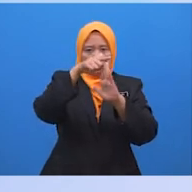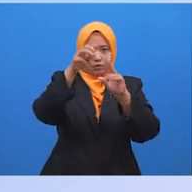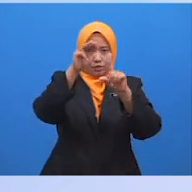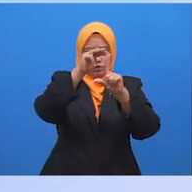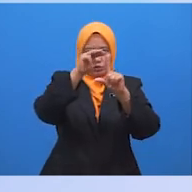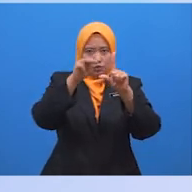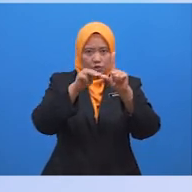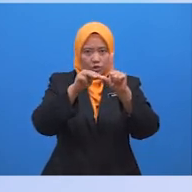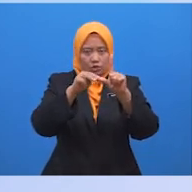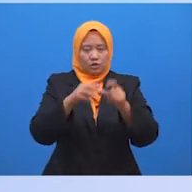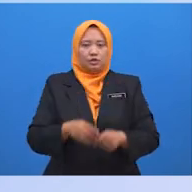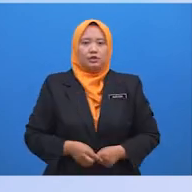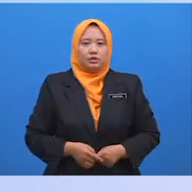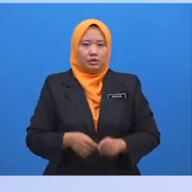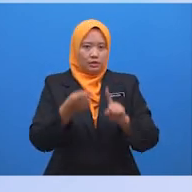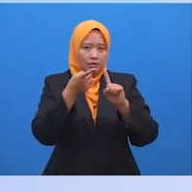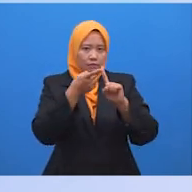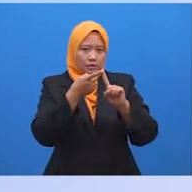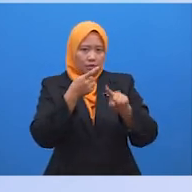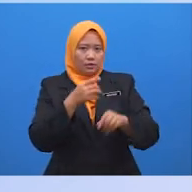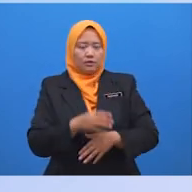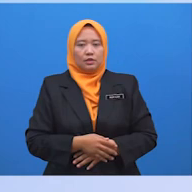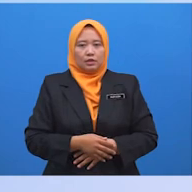mempunyai nilai mutlak 2.